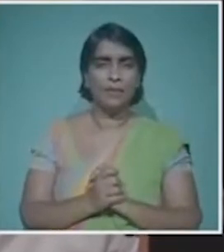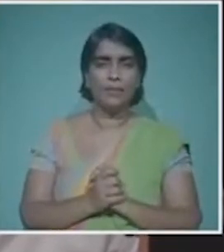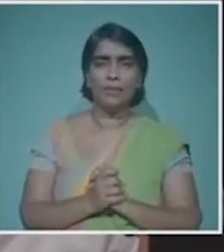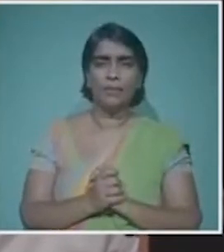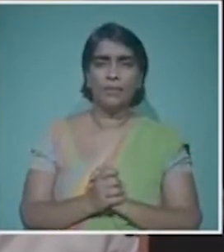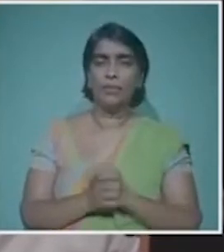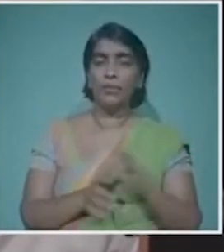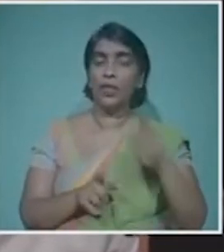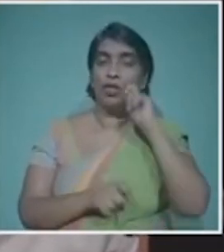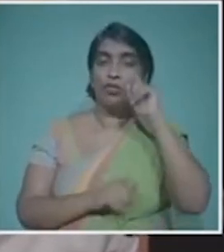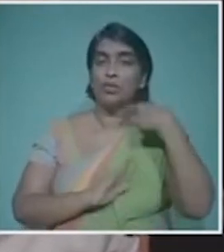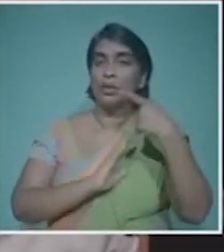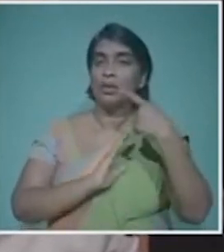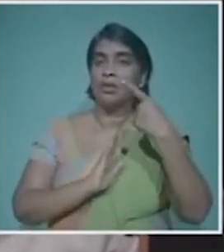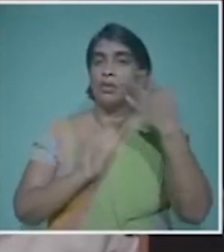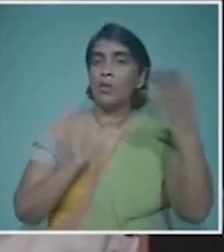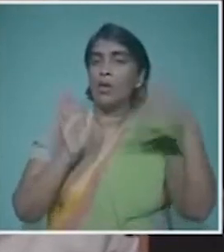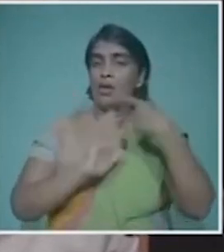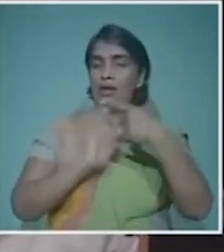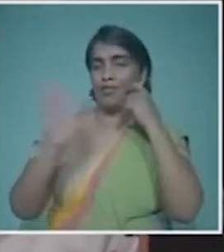දැ මිනිස්සු රටේ නෑ නේ ගොල්ල එක්ක